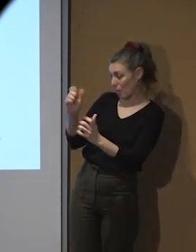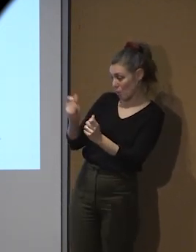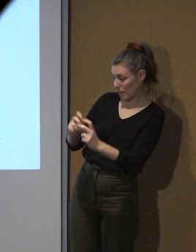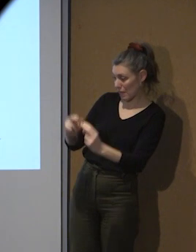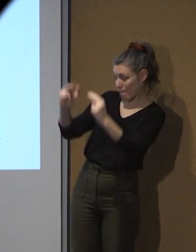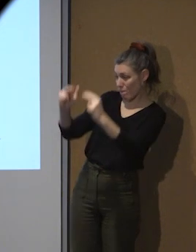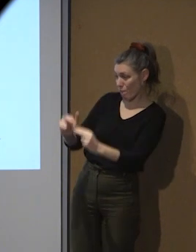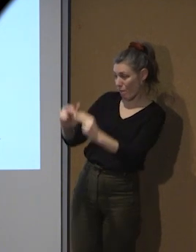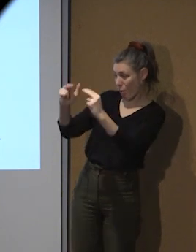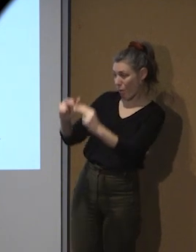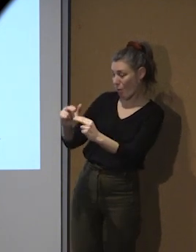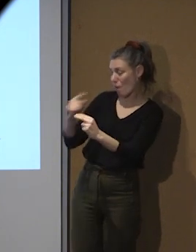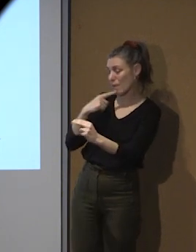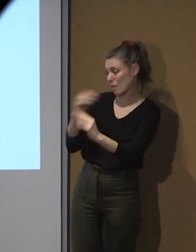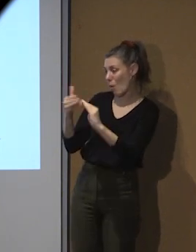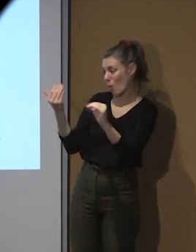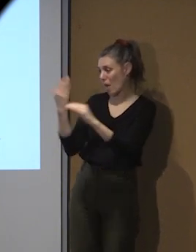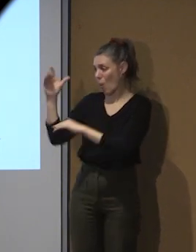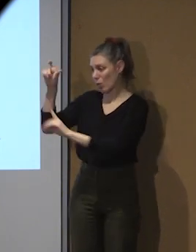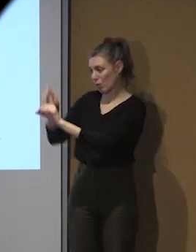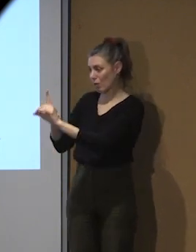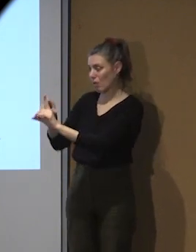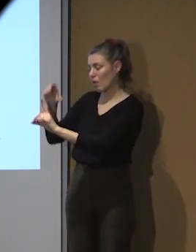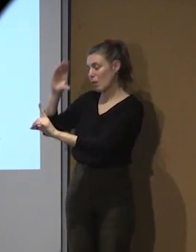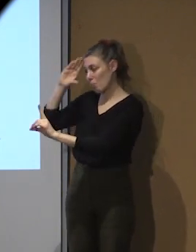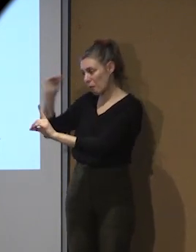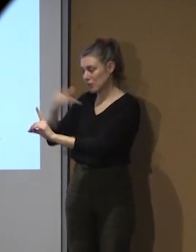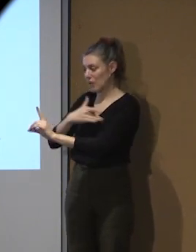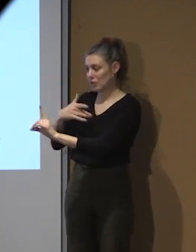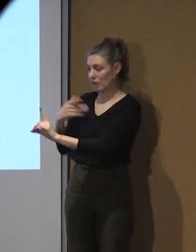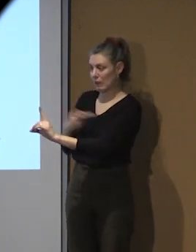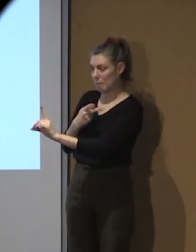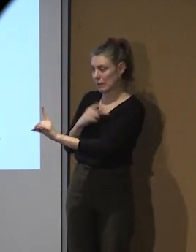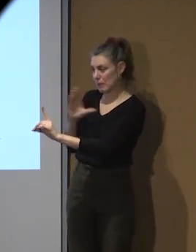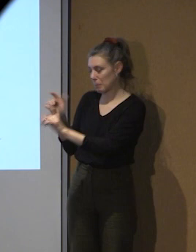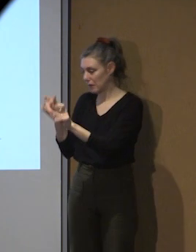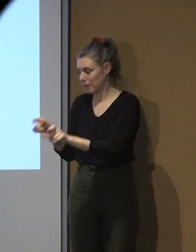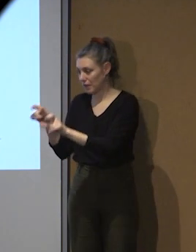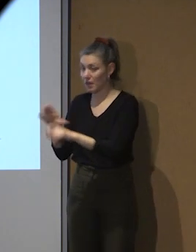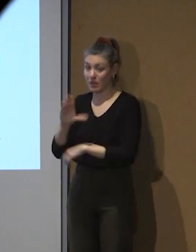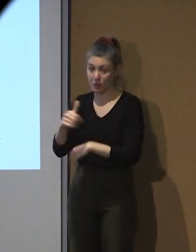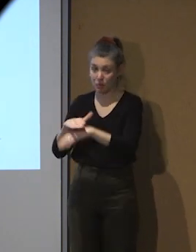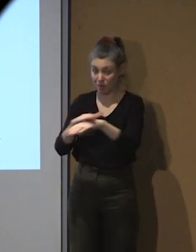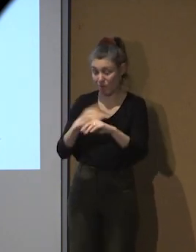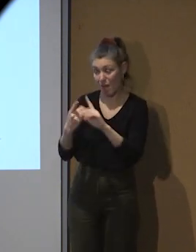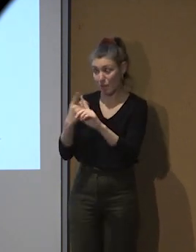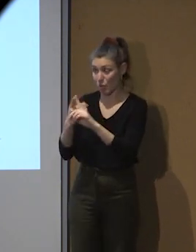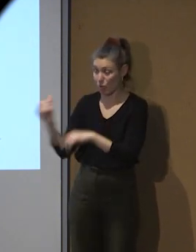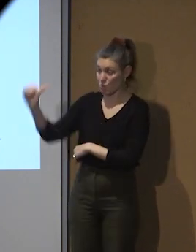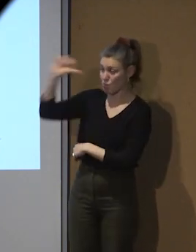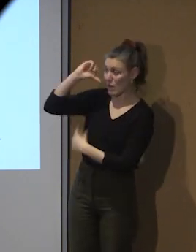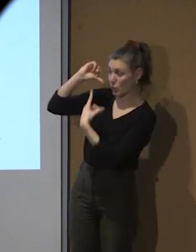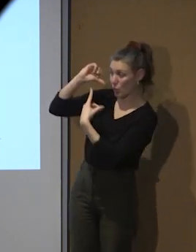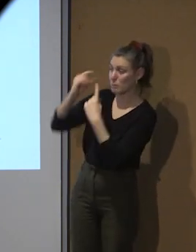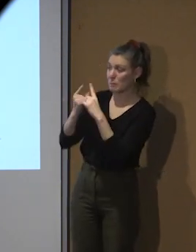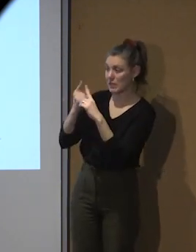l'endocrinologue qui suit la personne. D'accord. Et ma deuxième question... D'où l'importance de la boisson d'effort dont on a parlé. L'eau